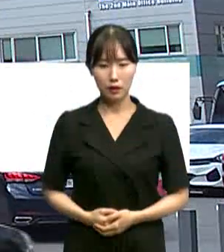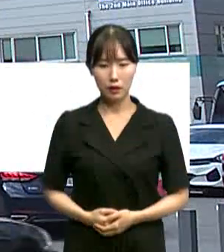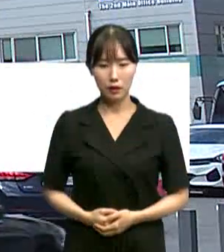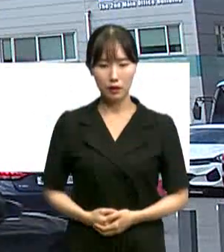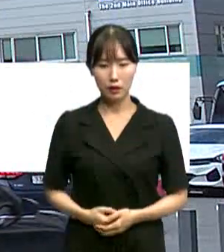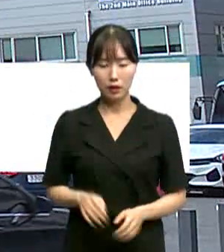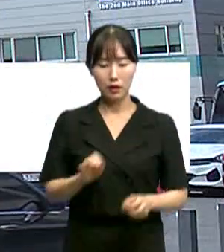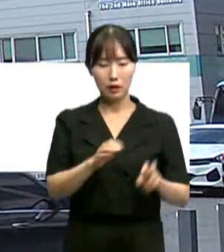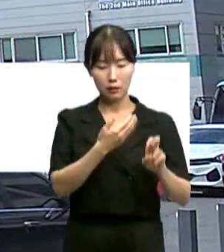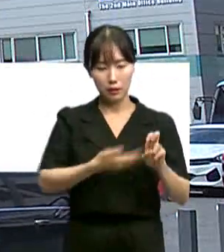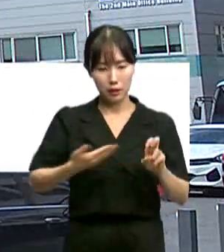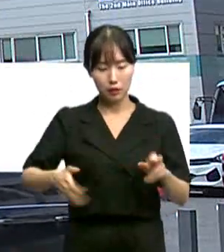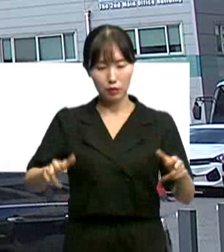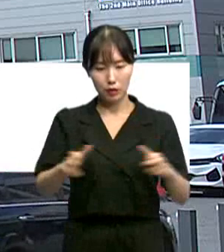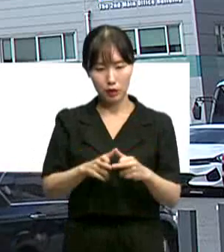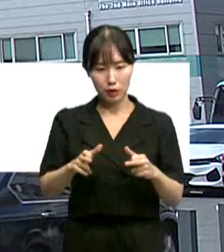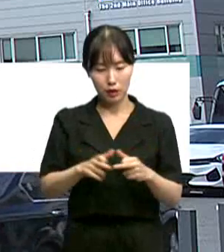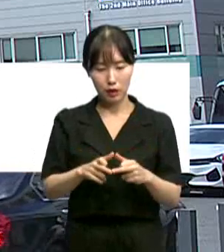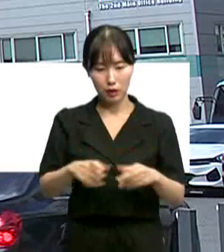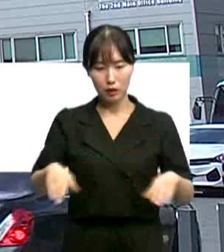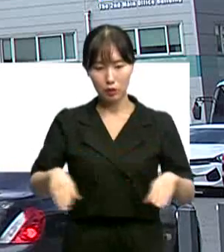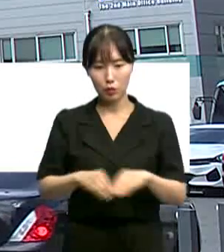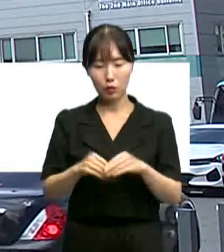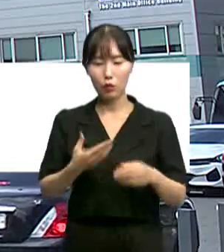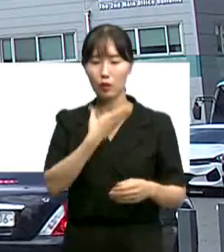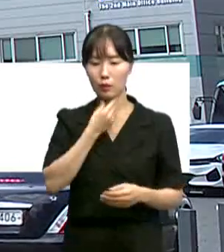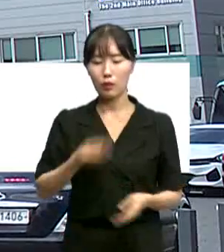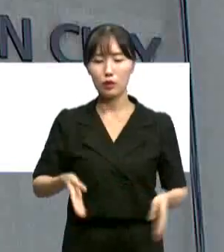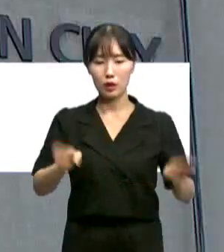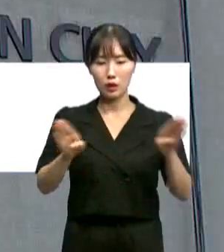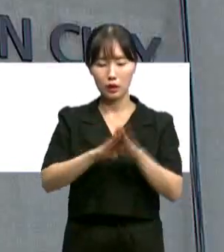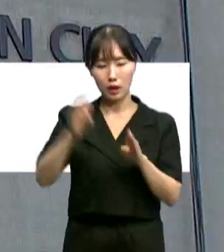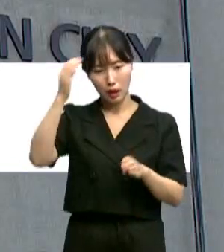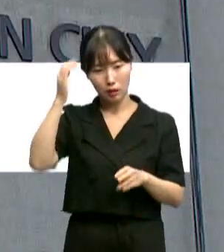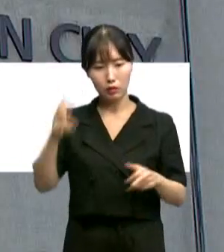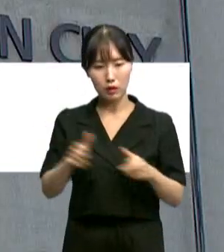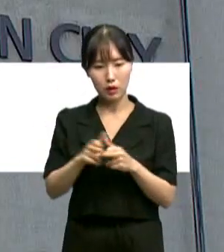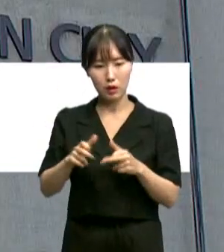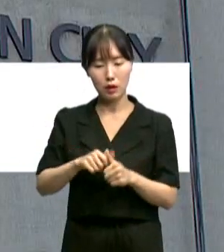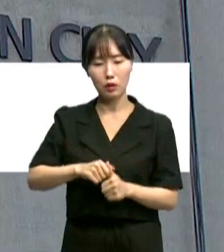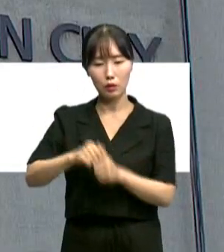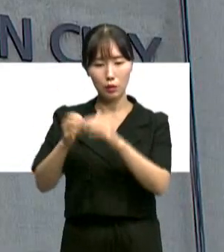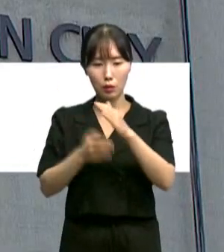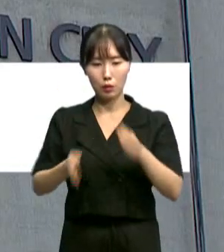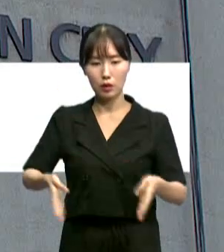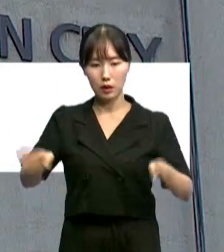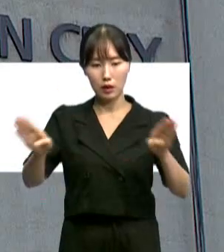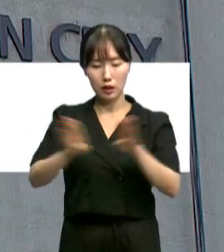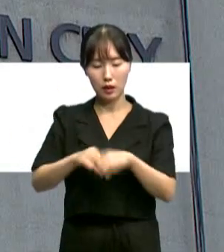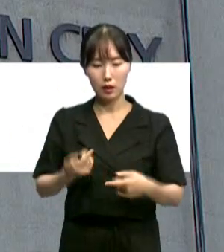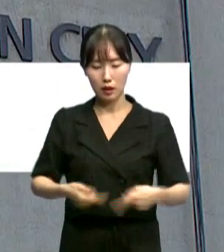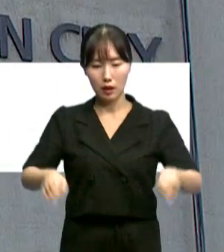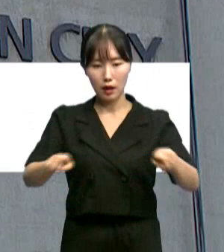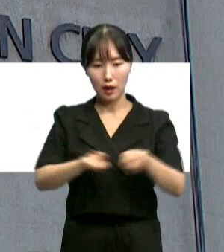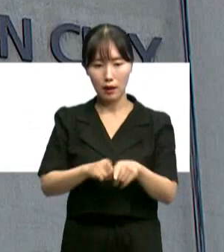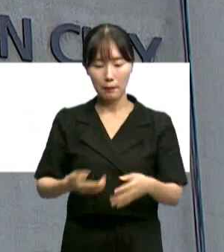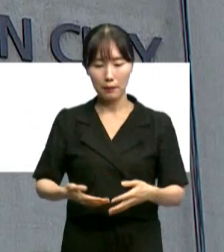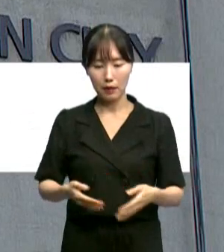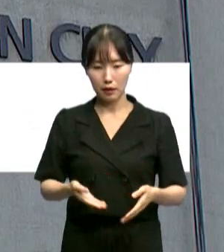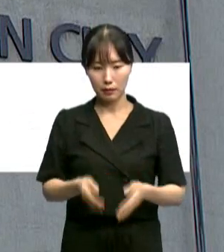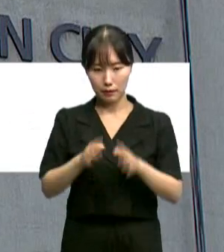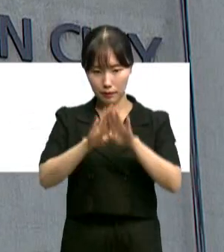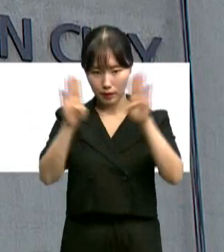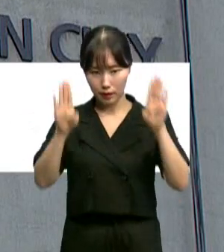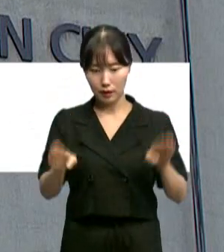미추홀구와 미추홀 장애인종합복지관 한국장애인고용공단 인천지사가 공동조차 하며 장애인들에게